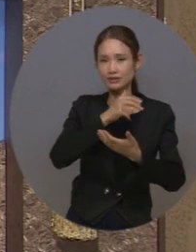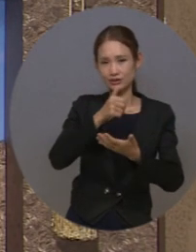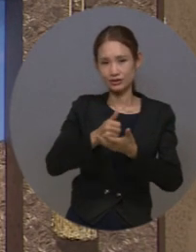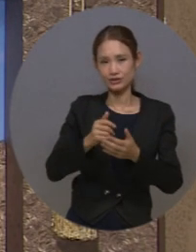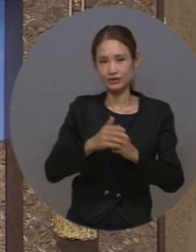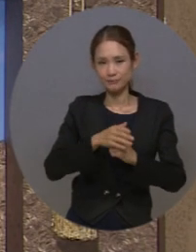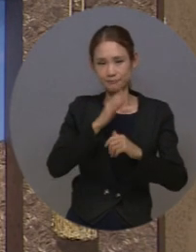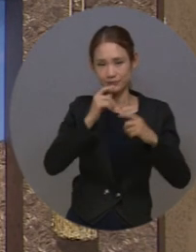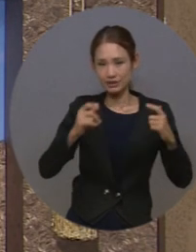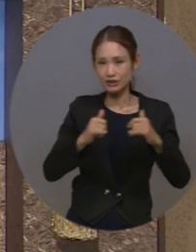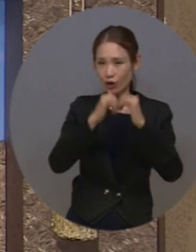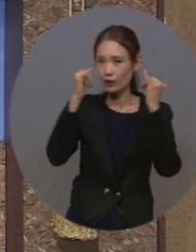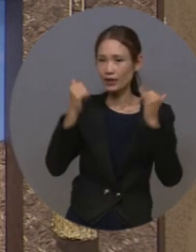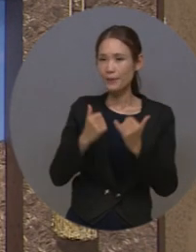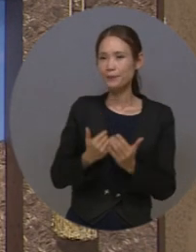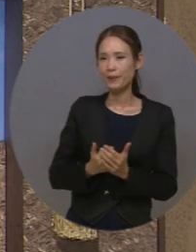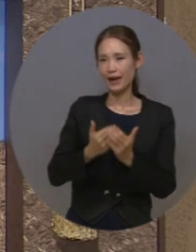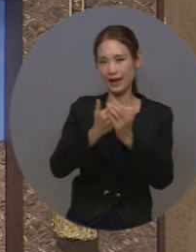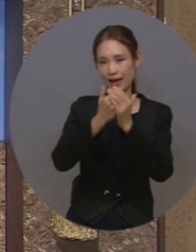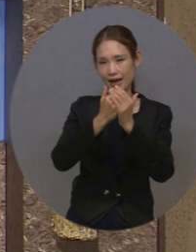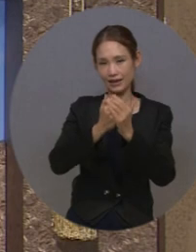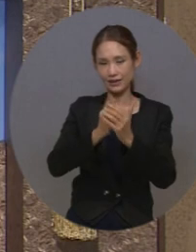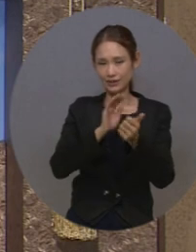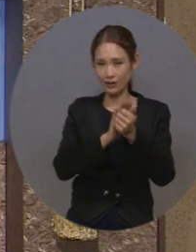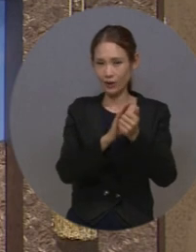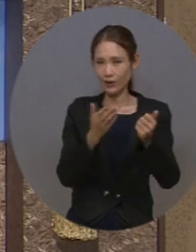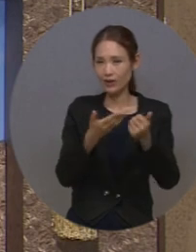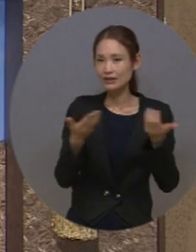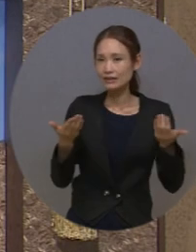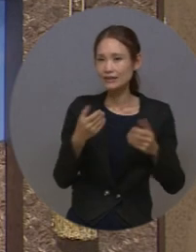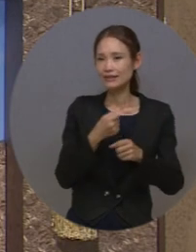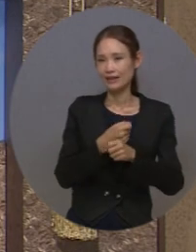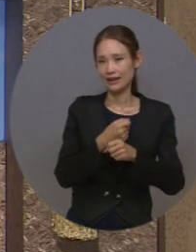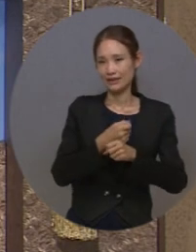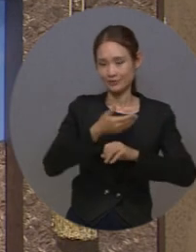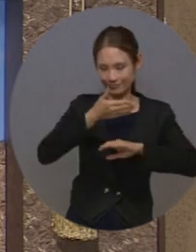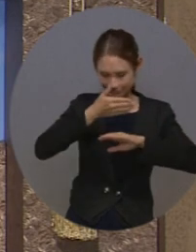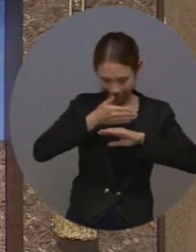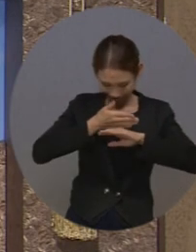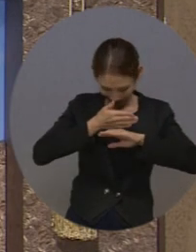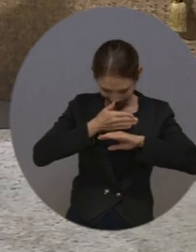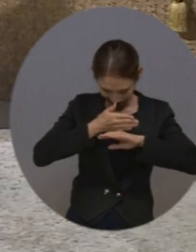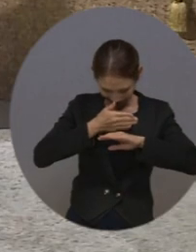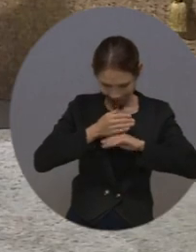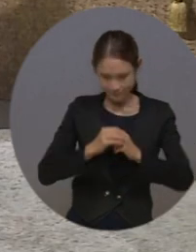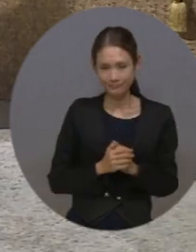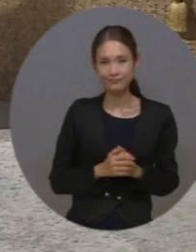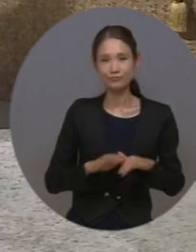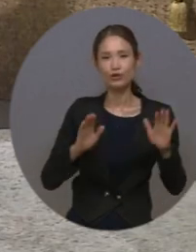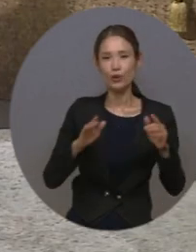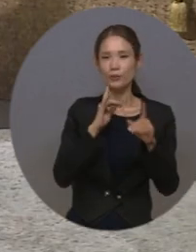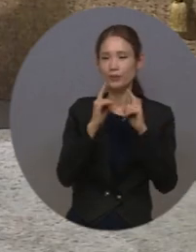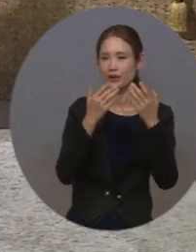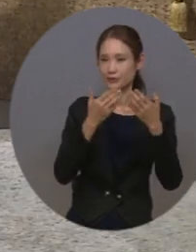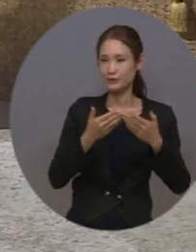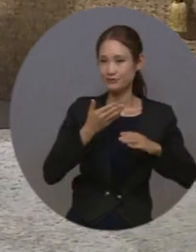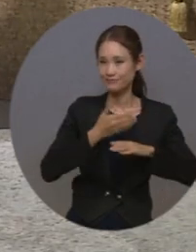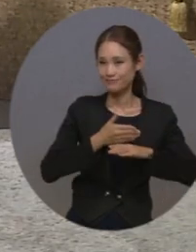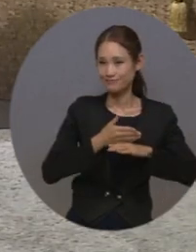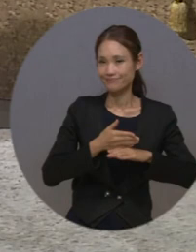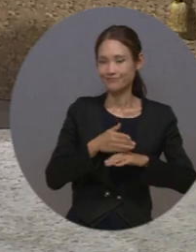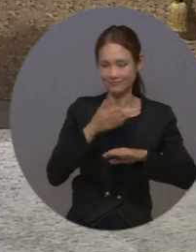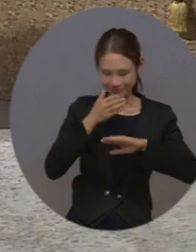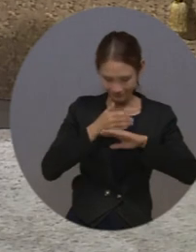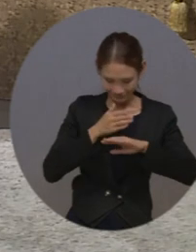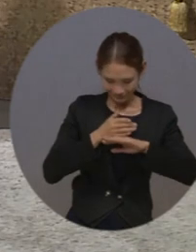도의원으로서 정말 지역사회 발전에 열심히 일하겠습니다. 감사합니다. 네, 오늘 말씀 감사합니다.